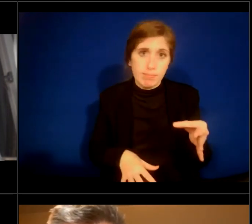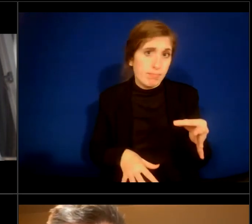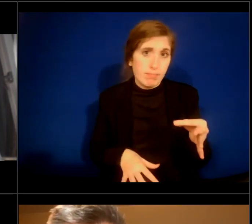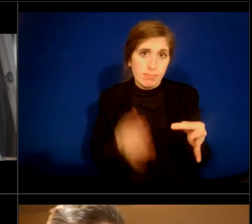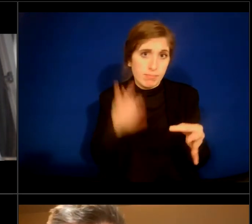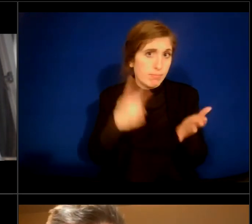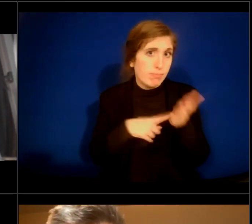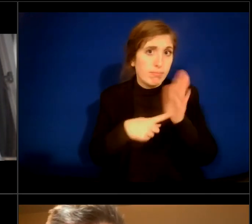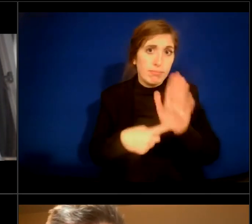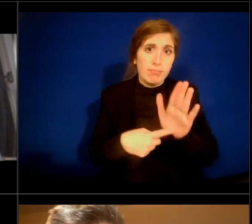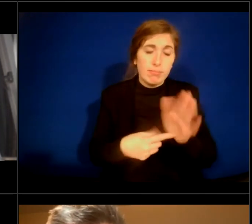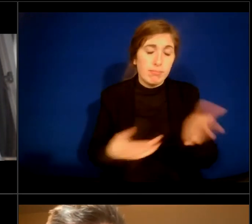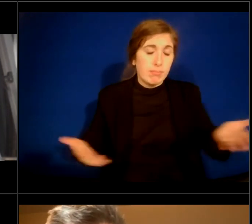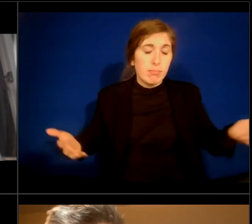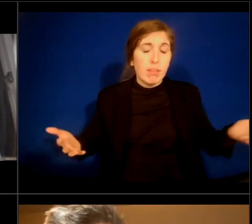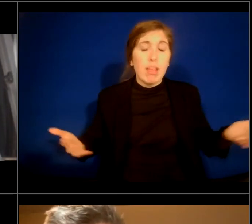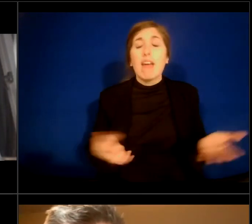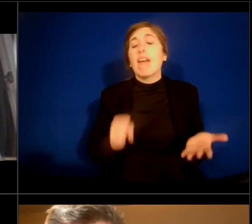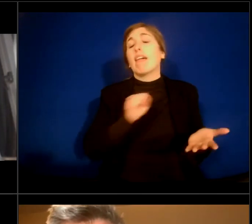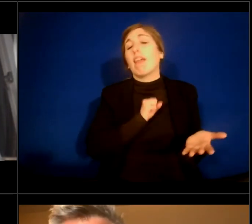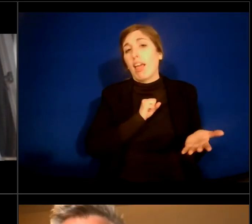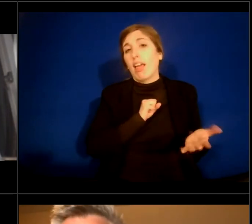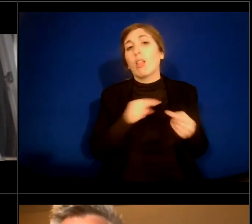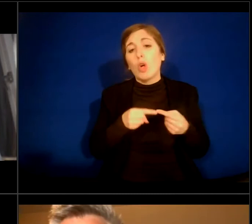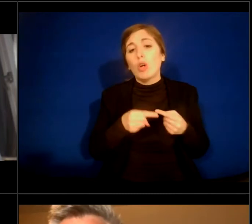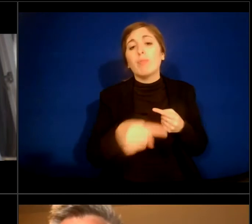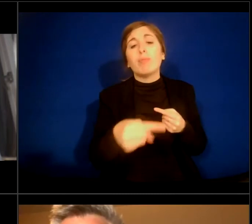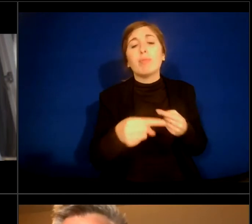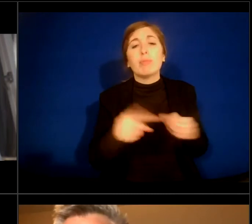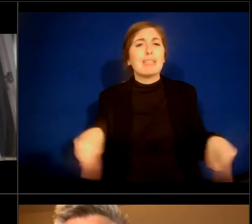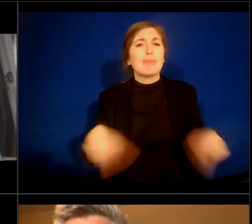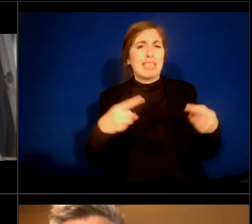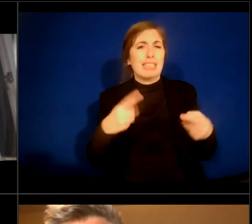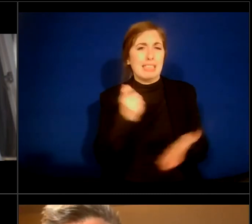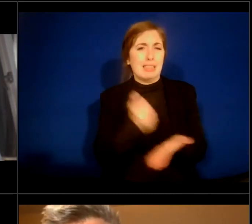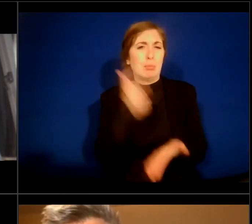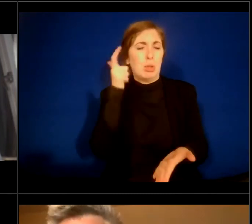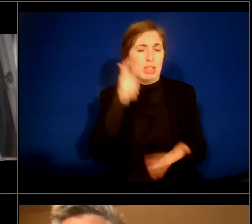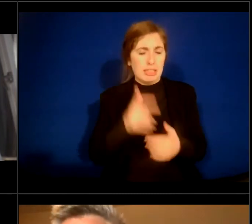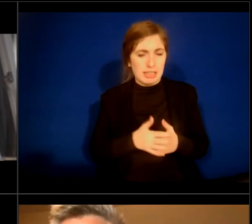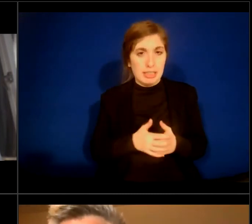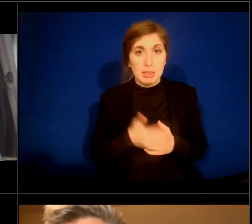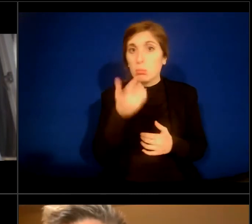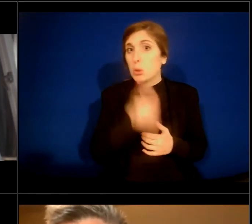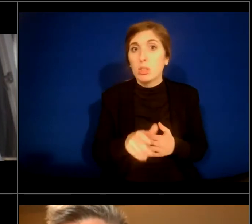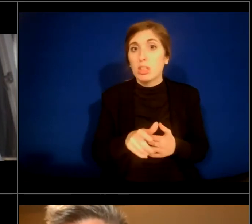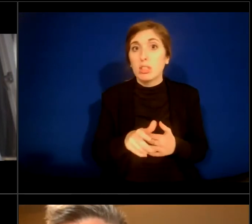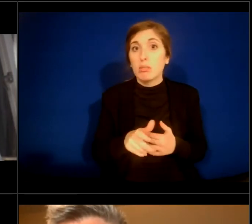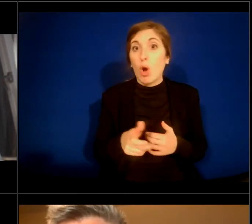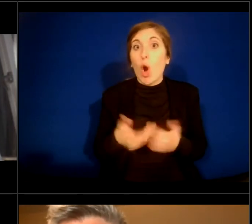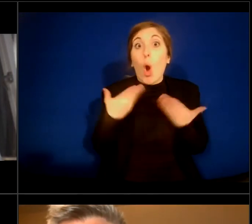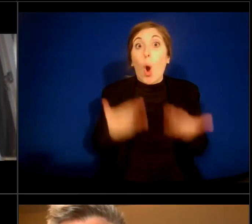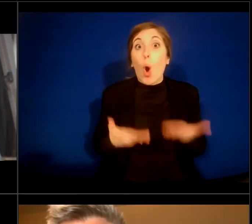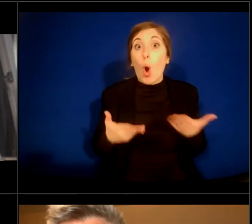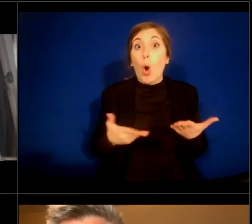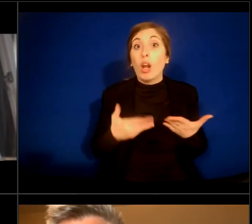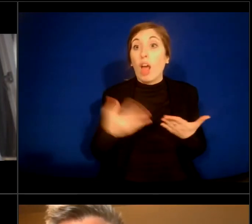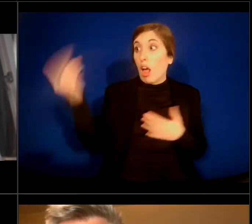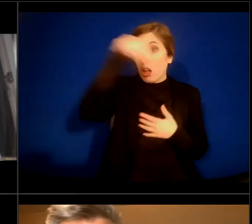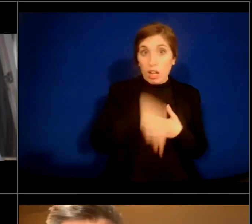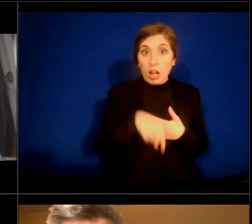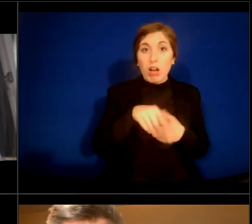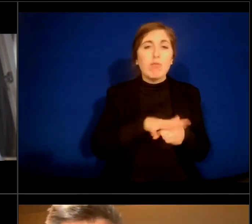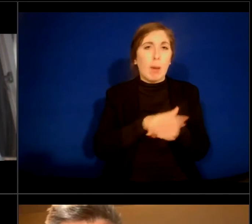credo, una sfida importante, perché stanno arrivando adesso poche famiglie. C'è